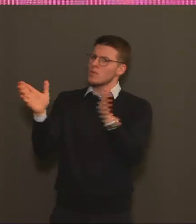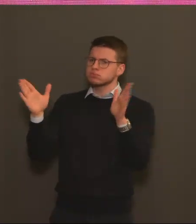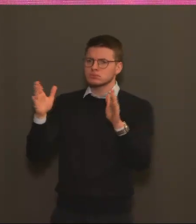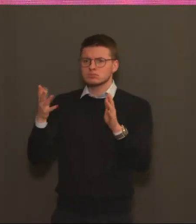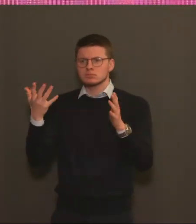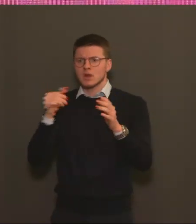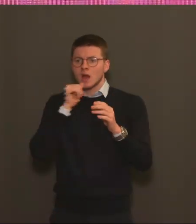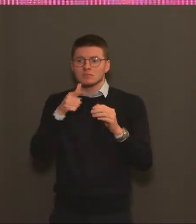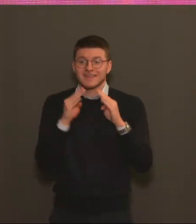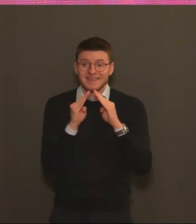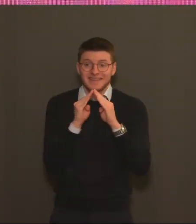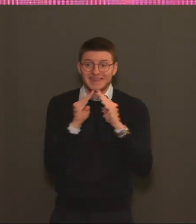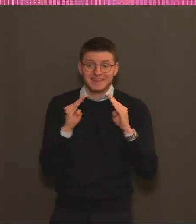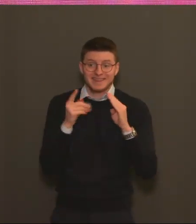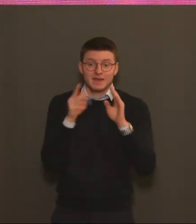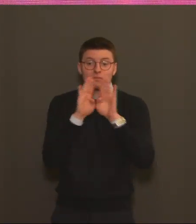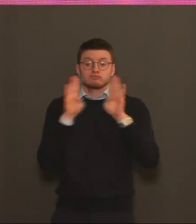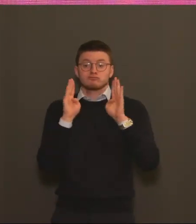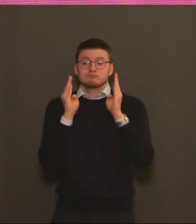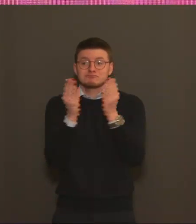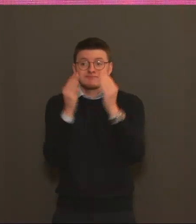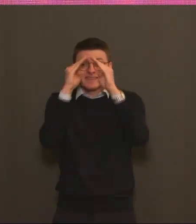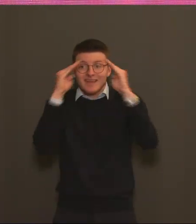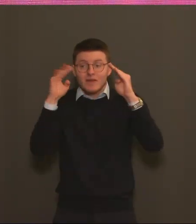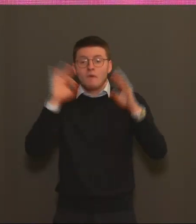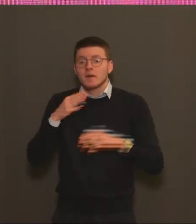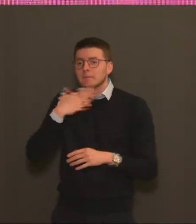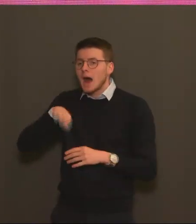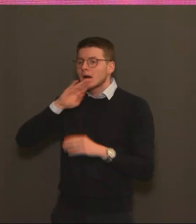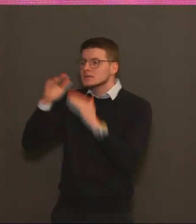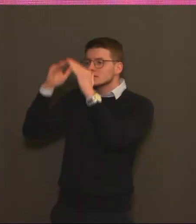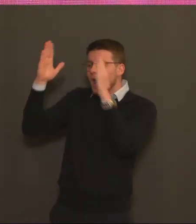dergelijke kan de lucht met virusdeeltjes gemakkelijker blijven hangen.